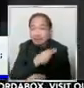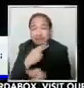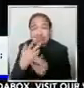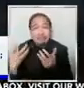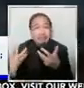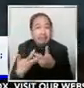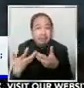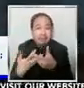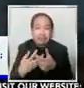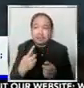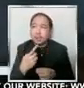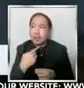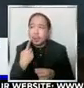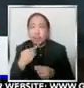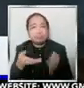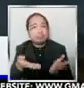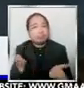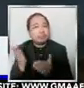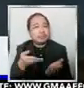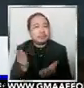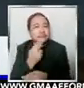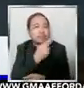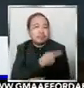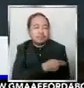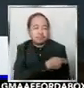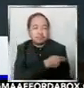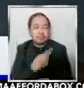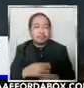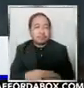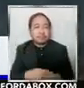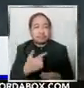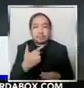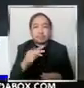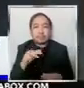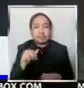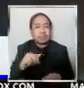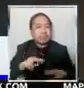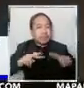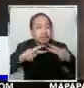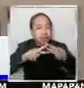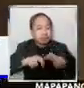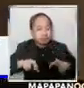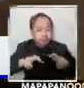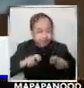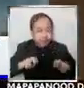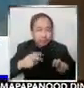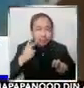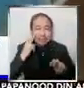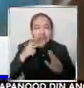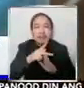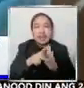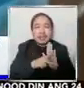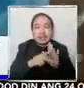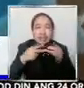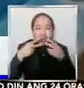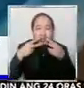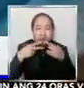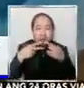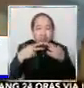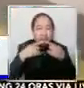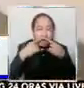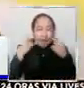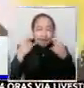na-admit. Sa pagsusuri ng GMA News Research sa masking policy ng mga bansa sa ASEAN, lumabas na hindi na